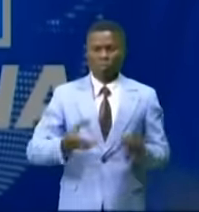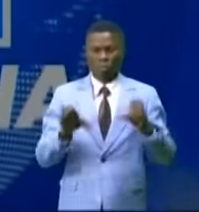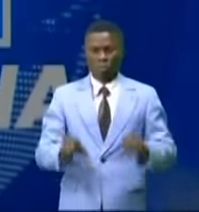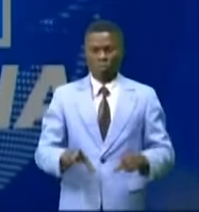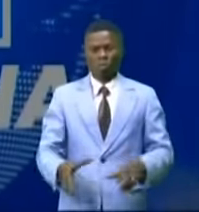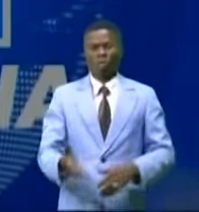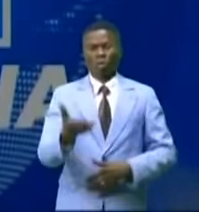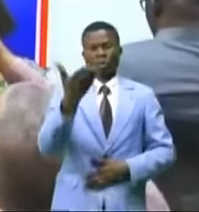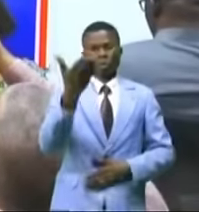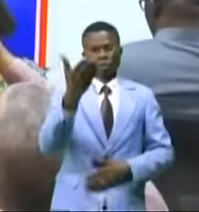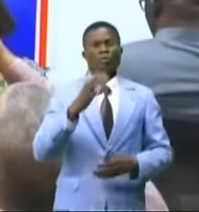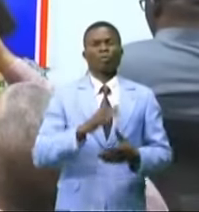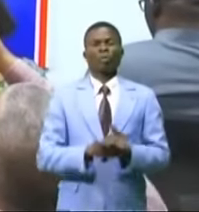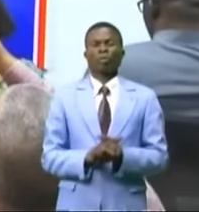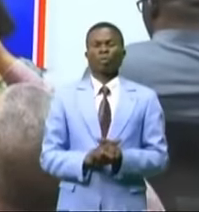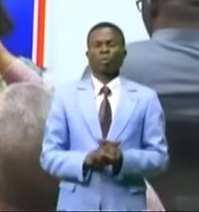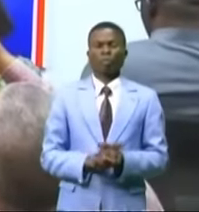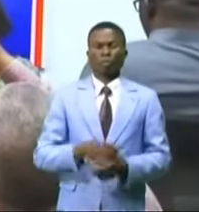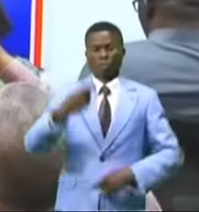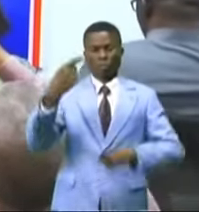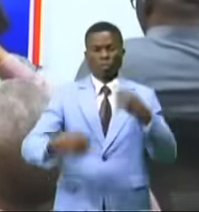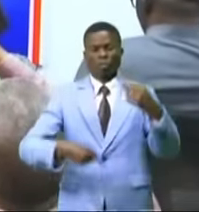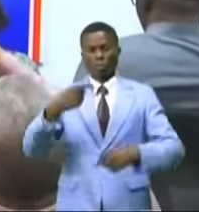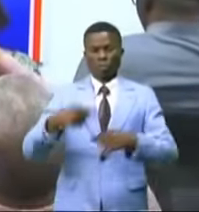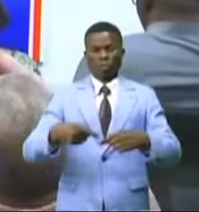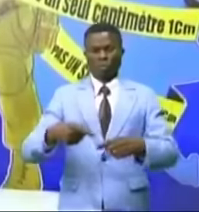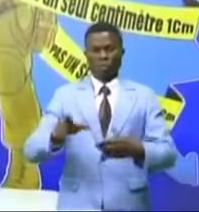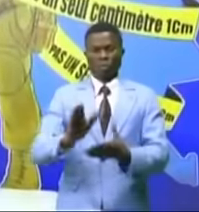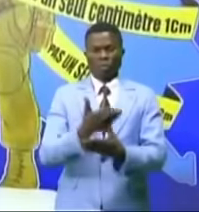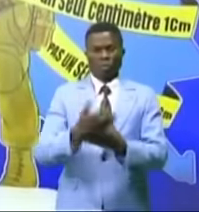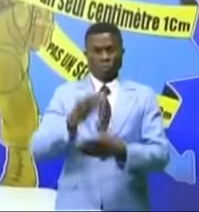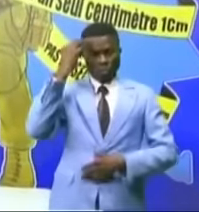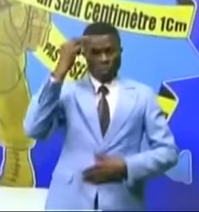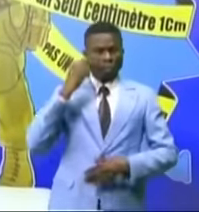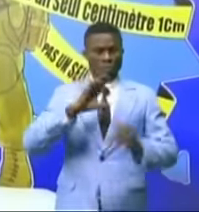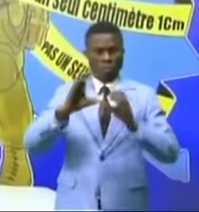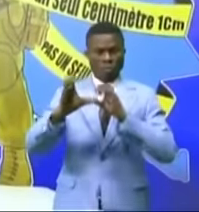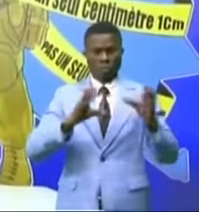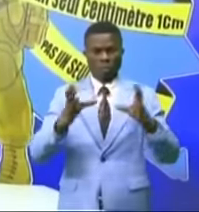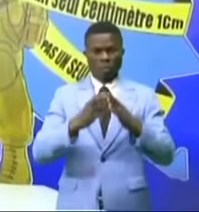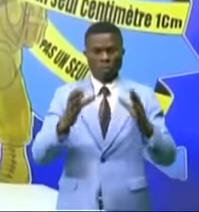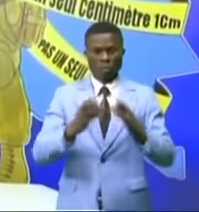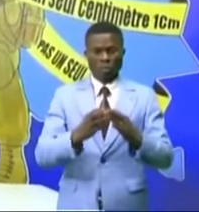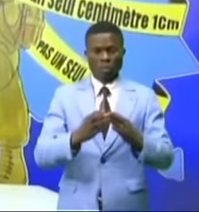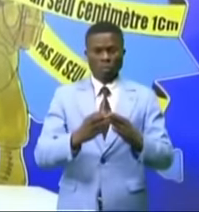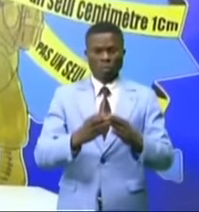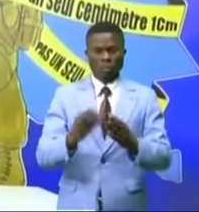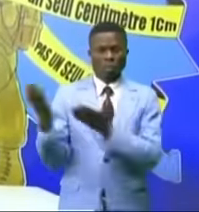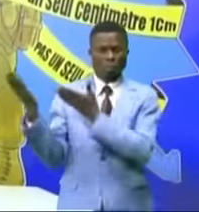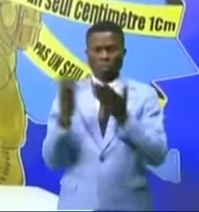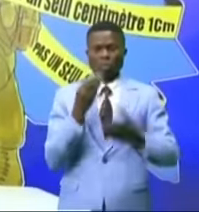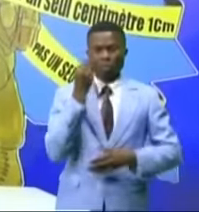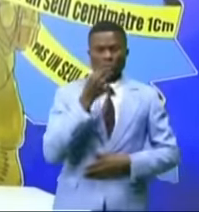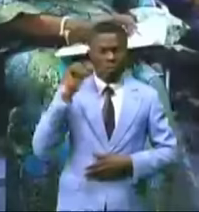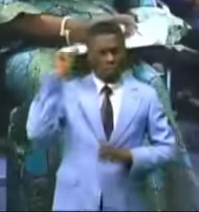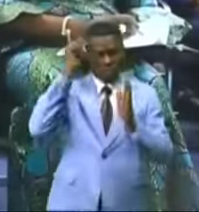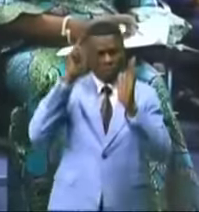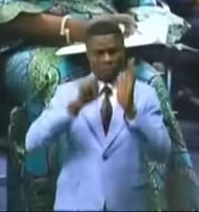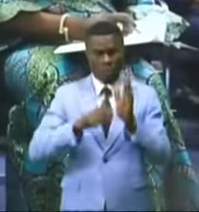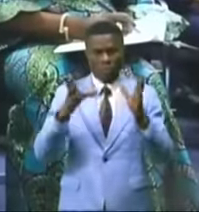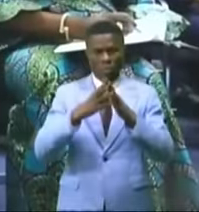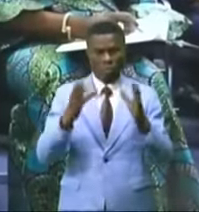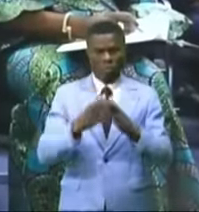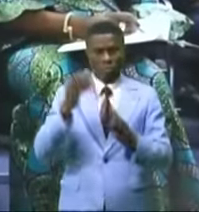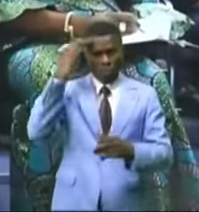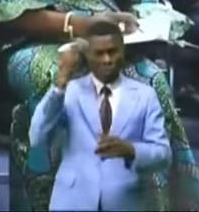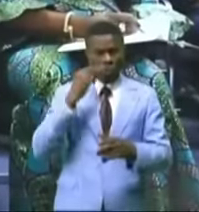Magalano. Des discussions entre le ministre de la Communication et Médias, porte-parole du gouvernement et les patrons de